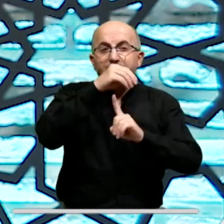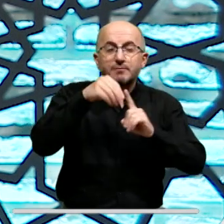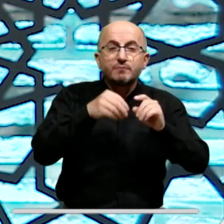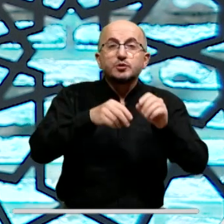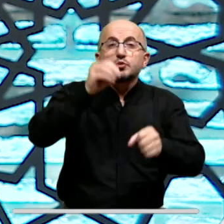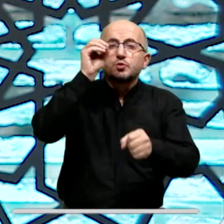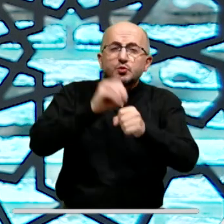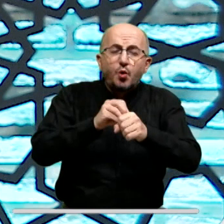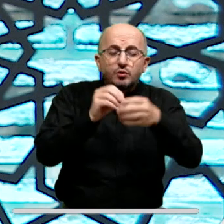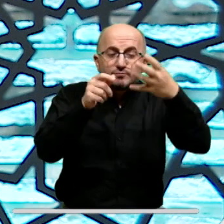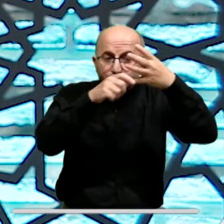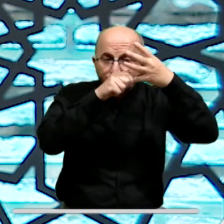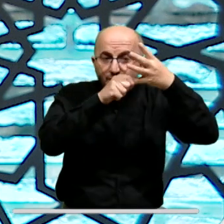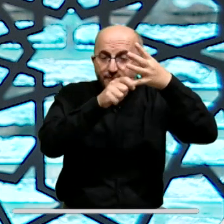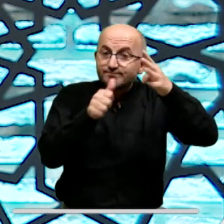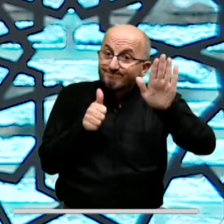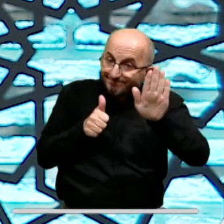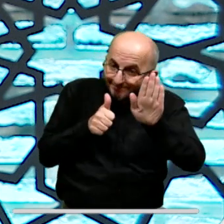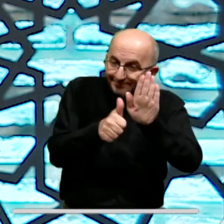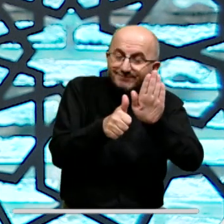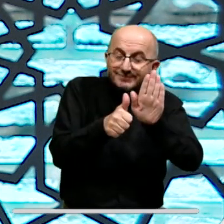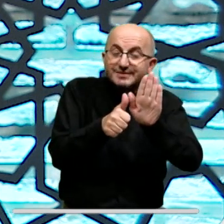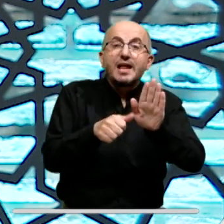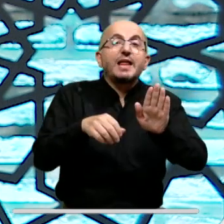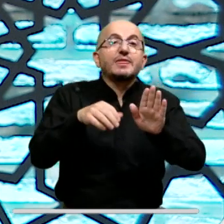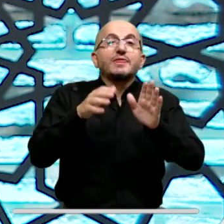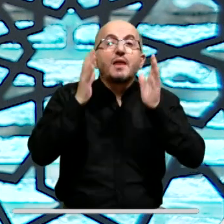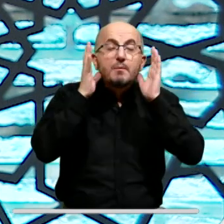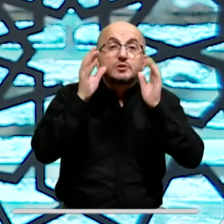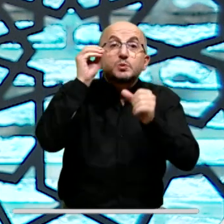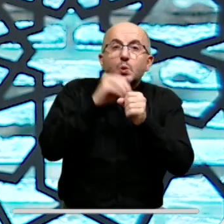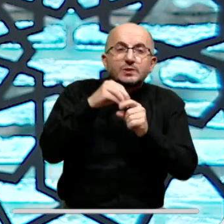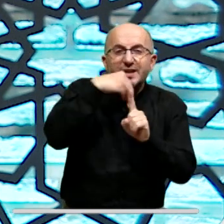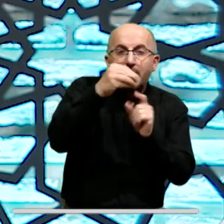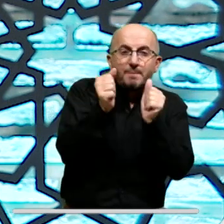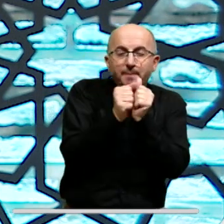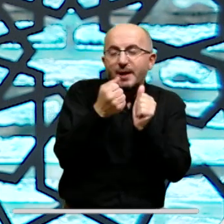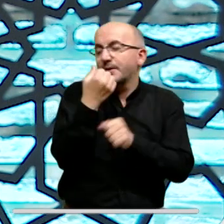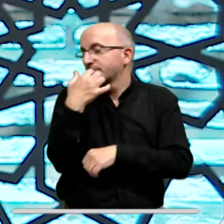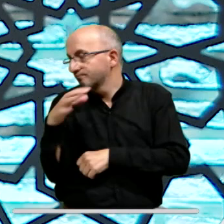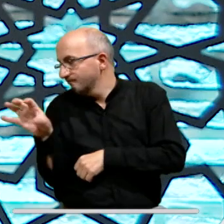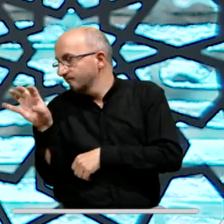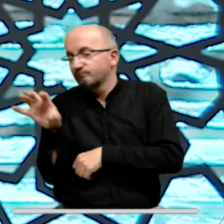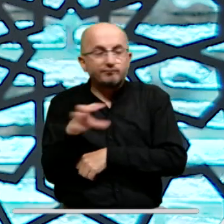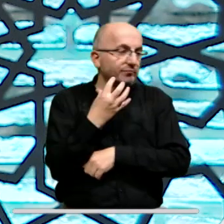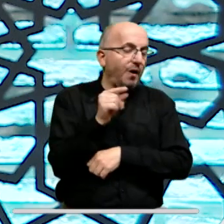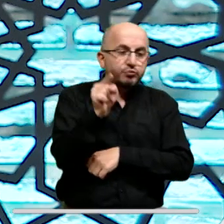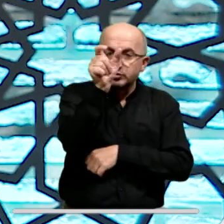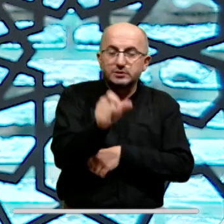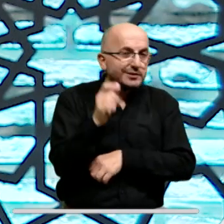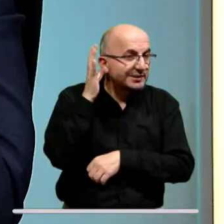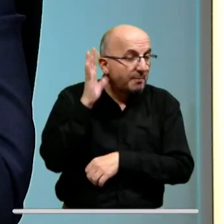son rekatta yetişen bir kişi namazın sonunda imamla beraber selam verse bile bile diyor. Bu kişinin namazı ne